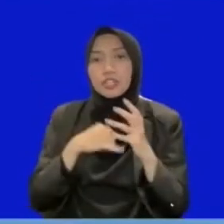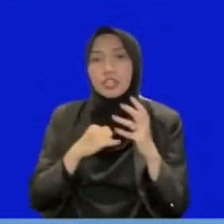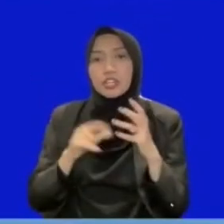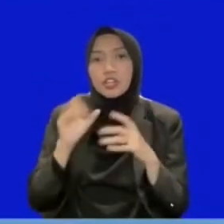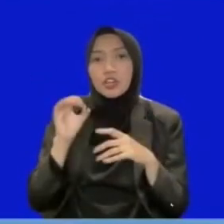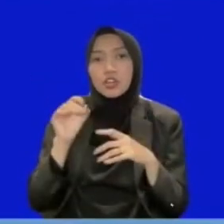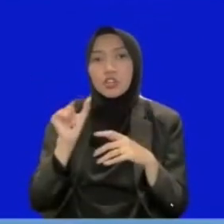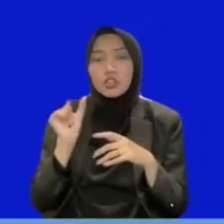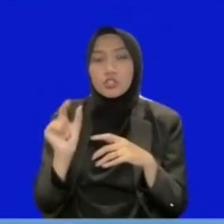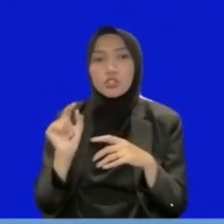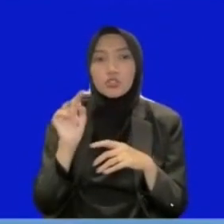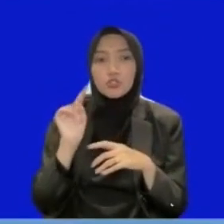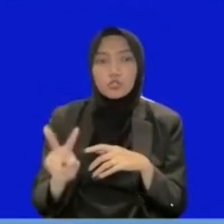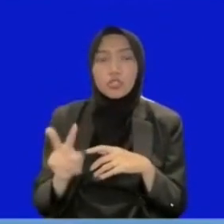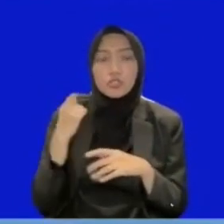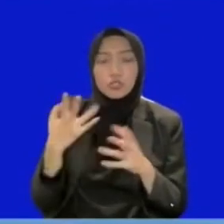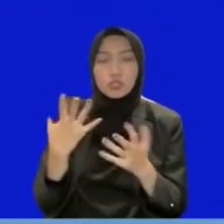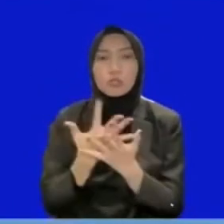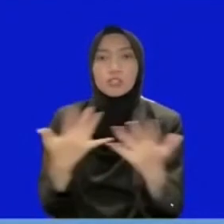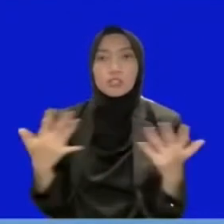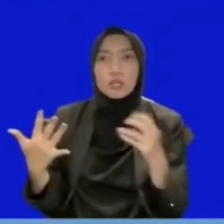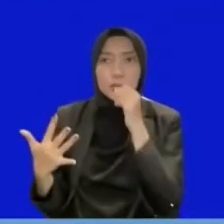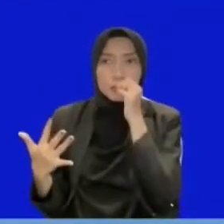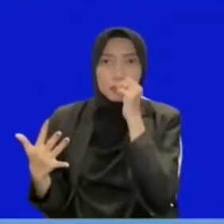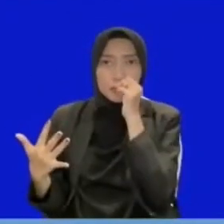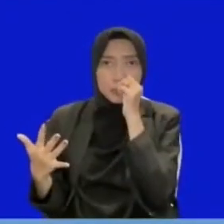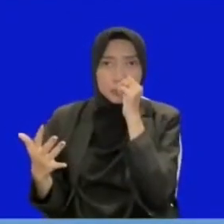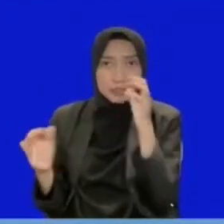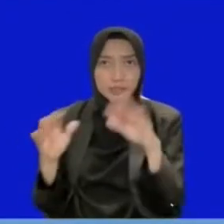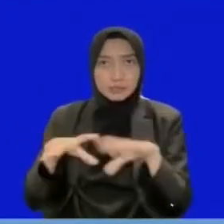ya untuk masyarakat di kawasan. Next.